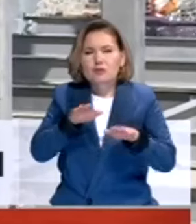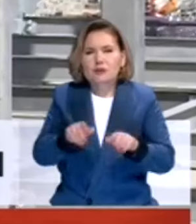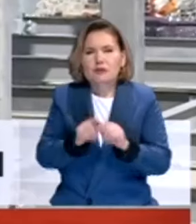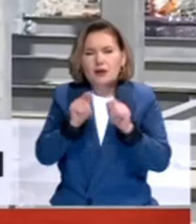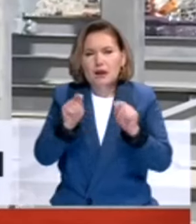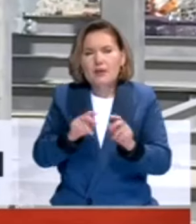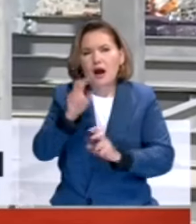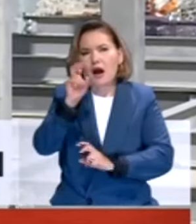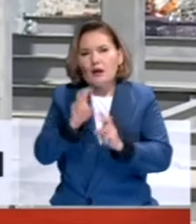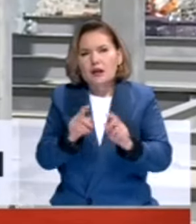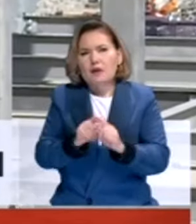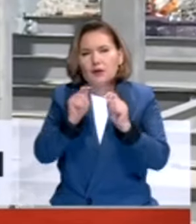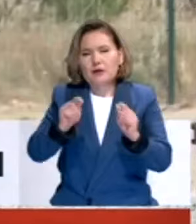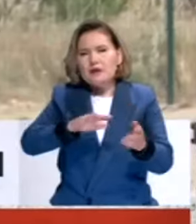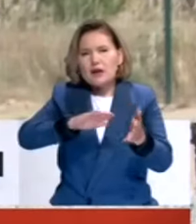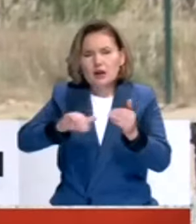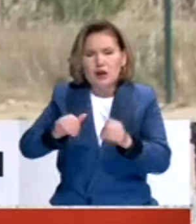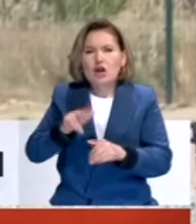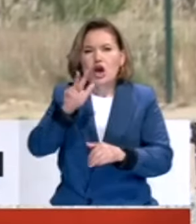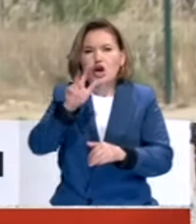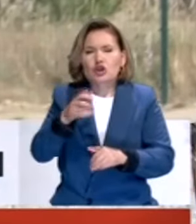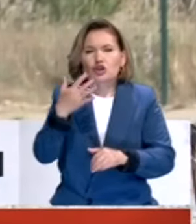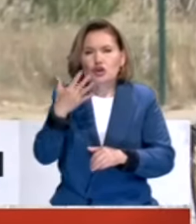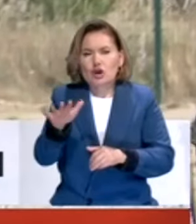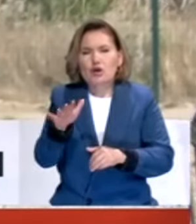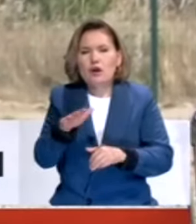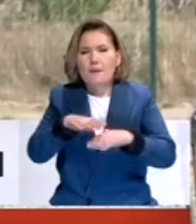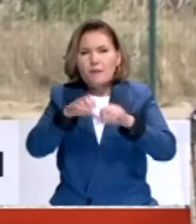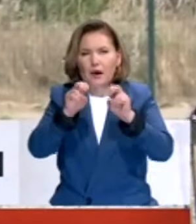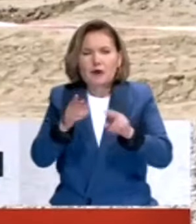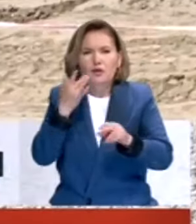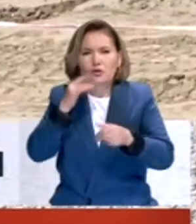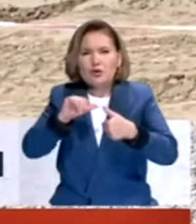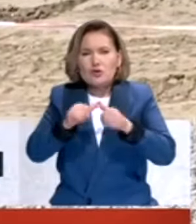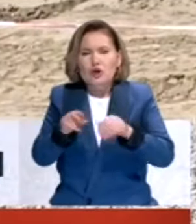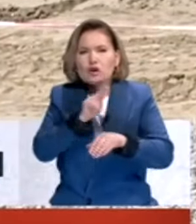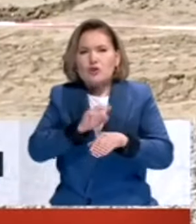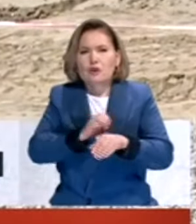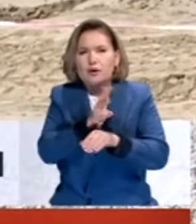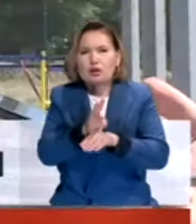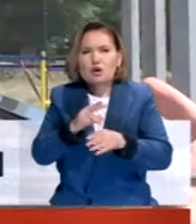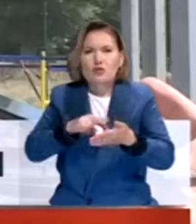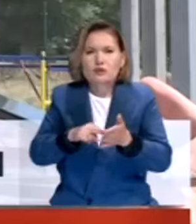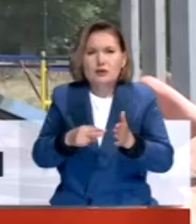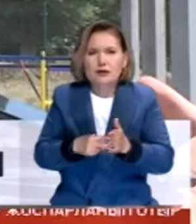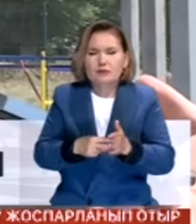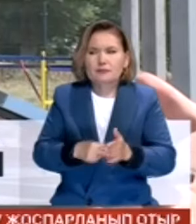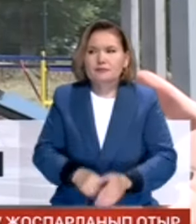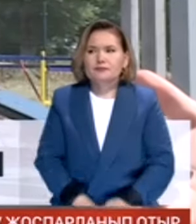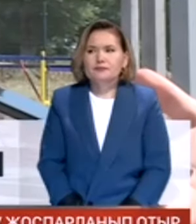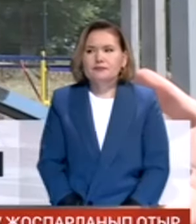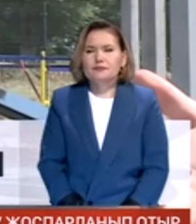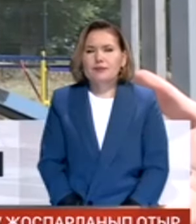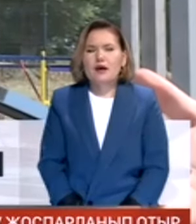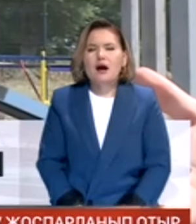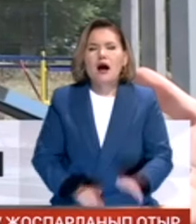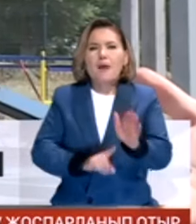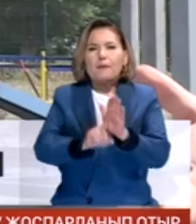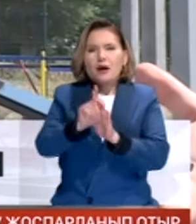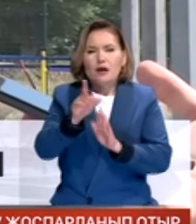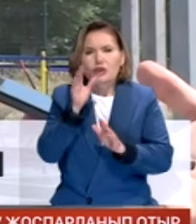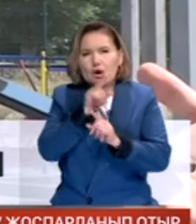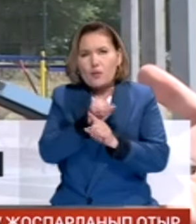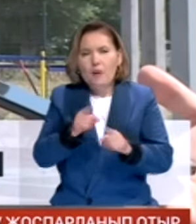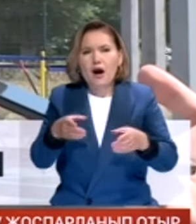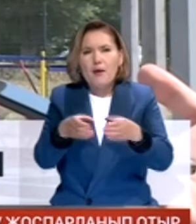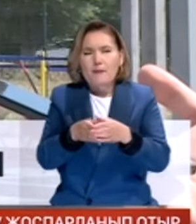жұмылдырылса, кәсіпорын іске қосылған соң 350-ге жуық маманды тұрақты жұмыспен қамту көзделген. Помимо этого мы планируем. Бастапқы уақытта